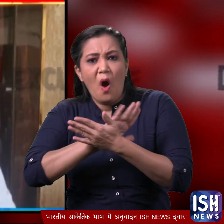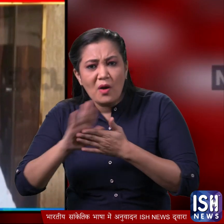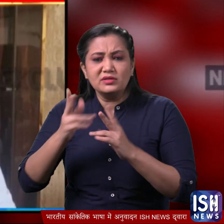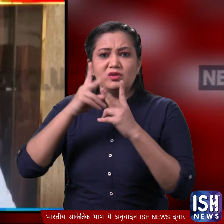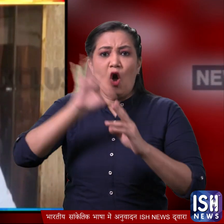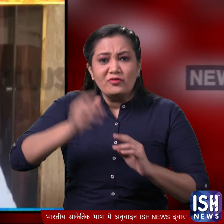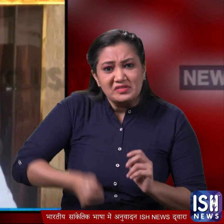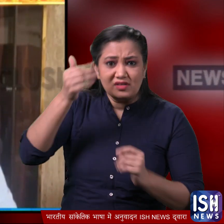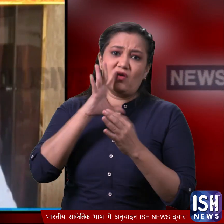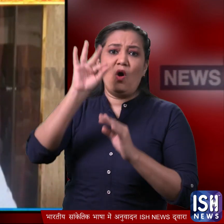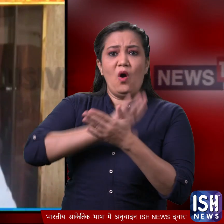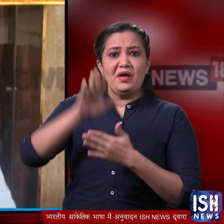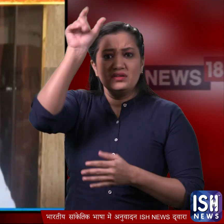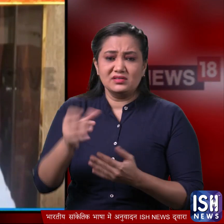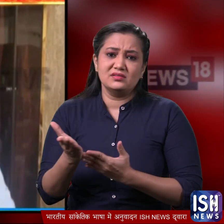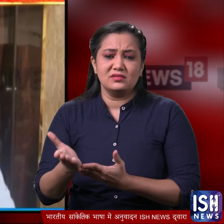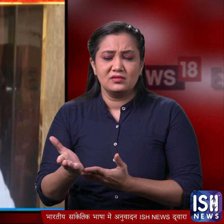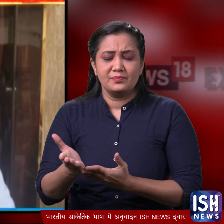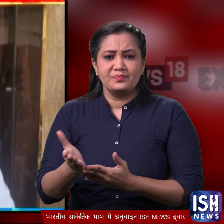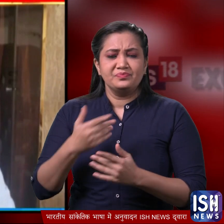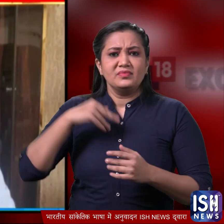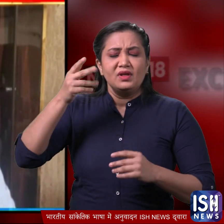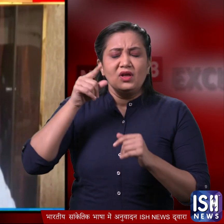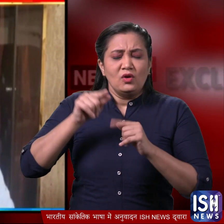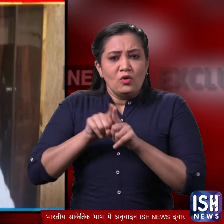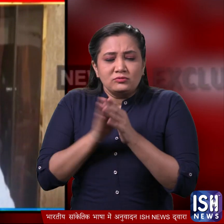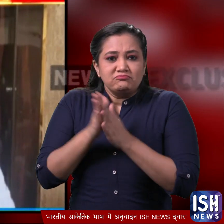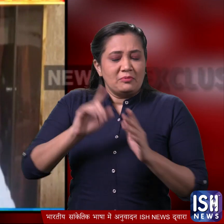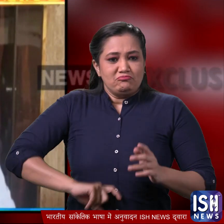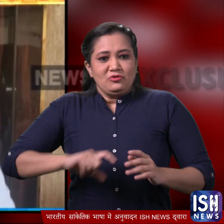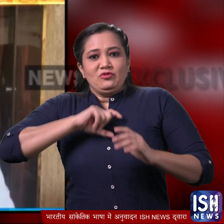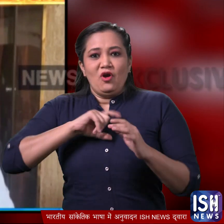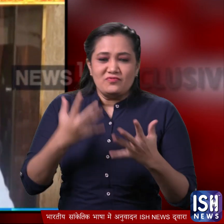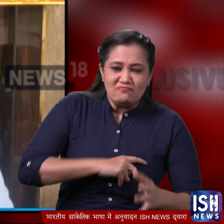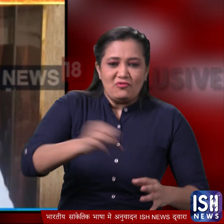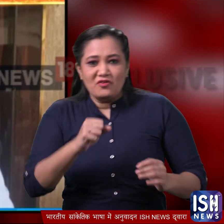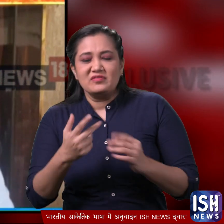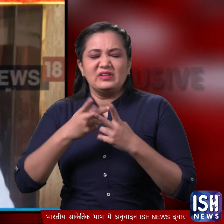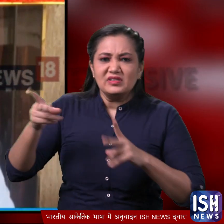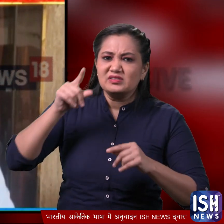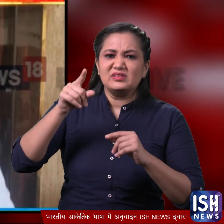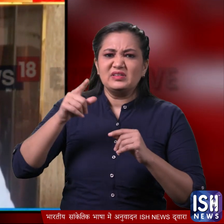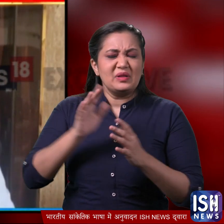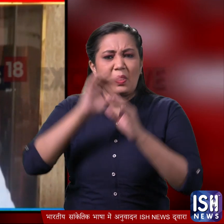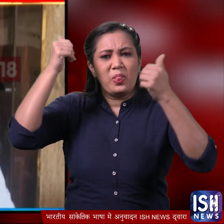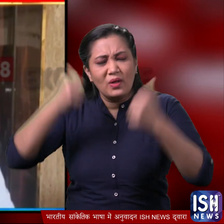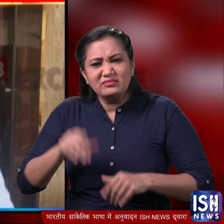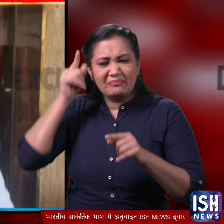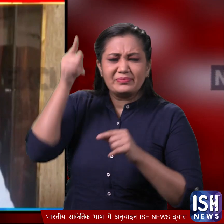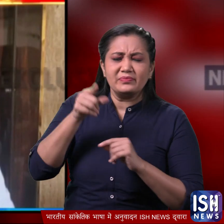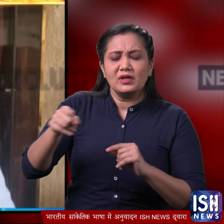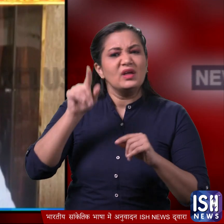जो प्रामाणिकता के साथ अफसर काम कर रहे हैं उनका मनोबल न गिरे, इसके लिए इसकी